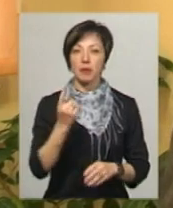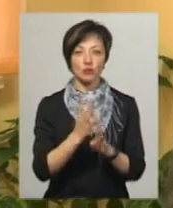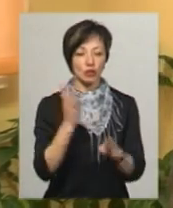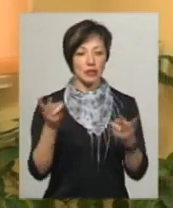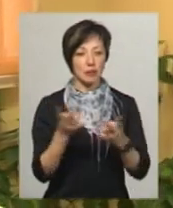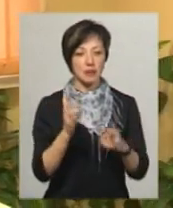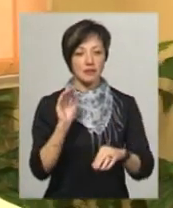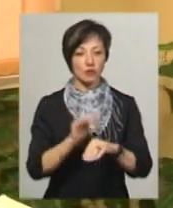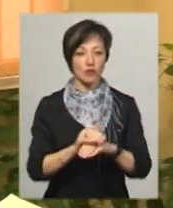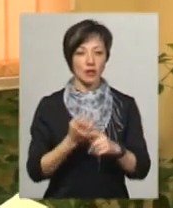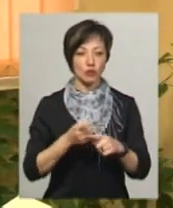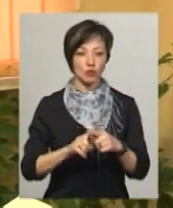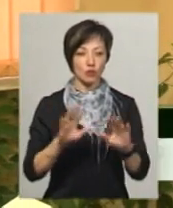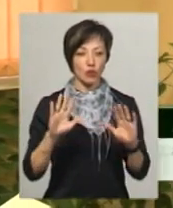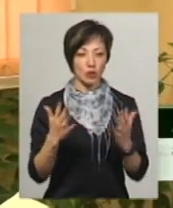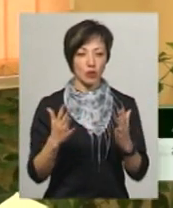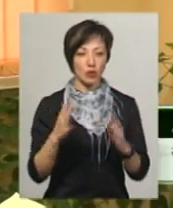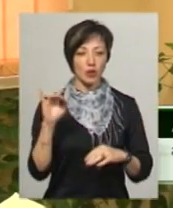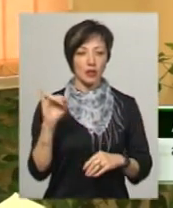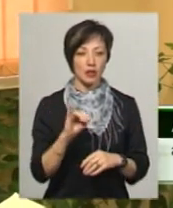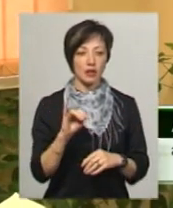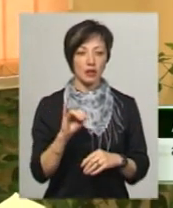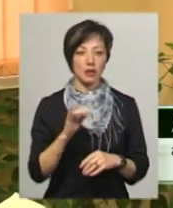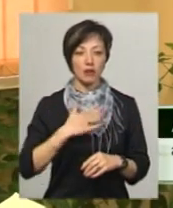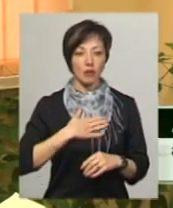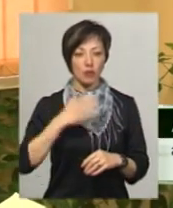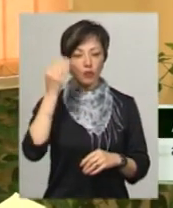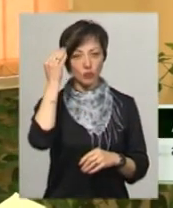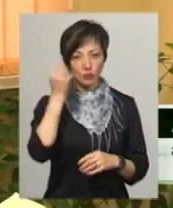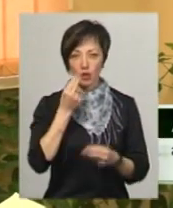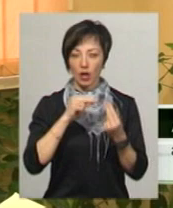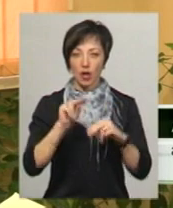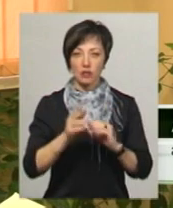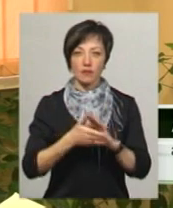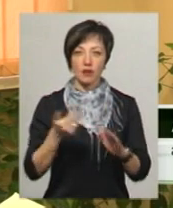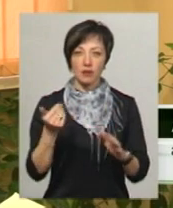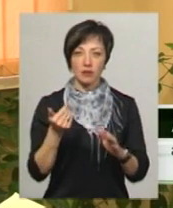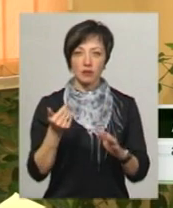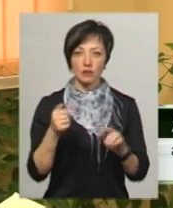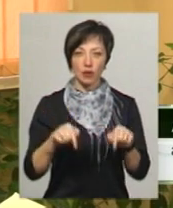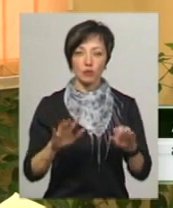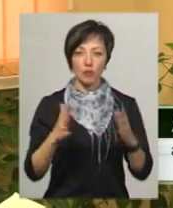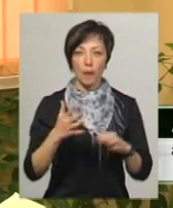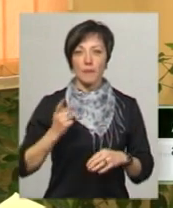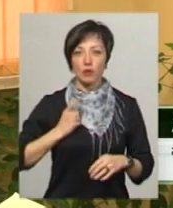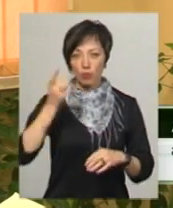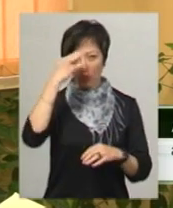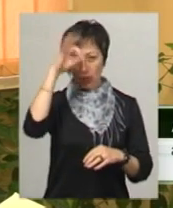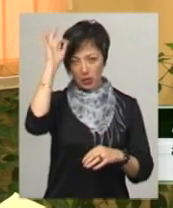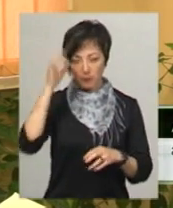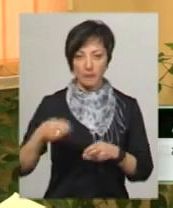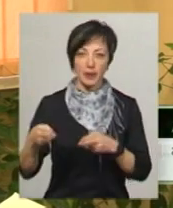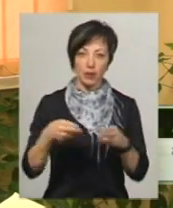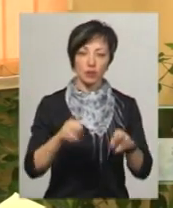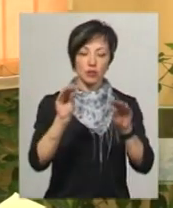потрібно зафіксувати цю подію і, на мою думку, найкраще викликати в даному випадку патрульну поліцію, які